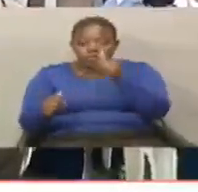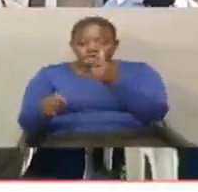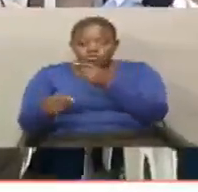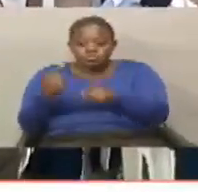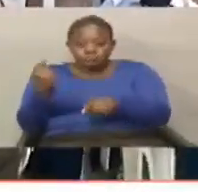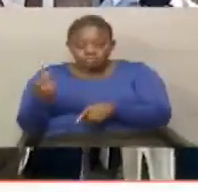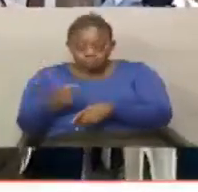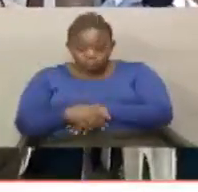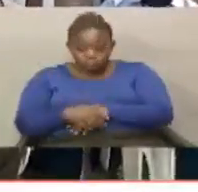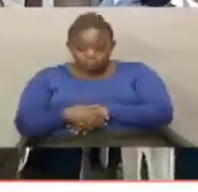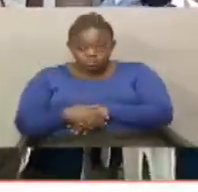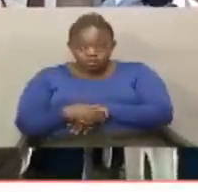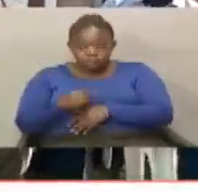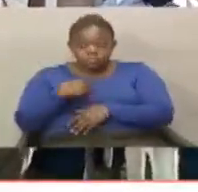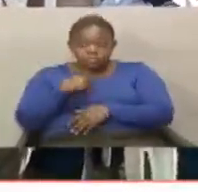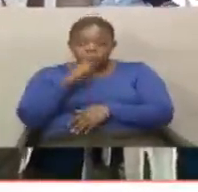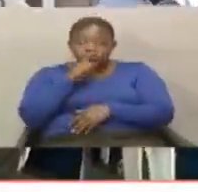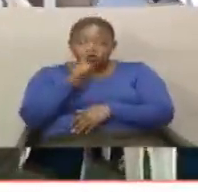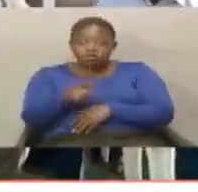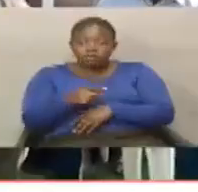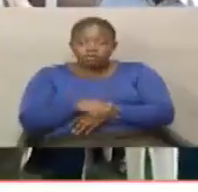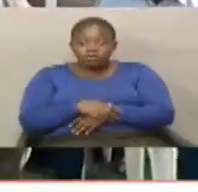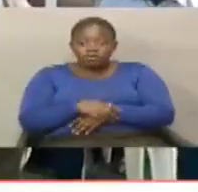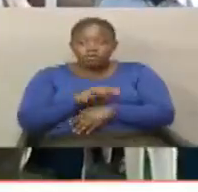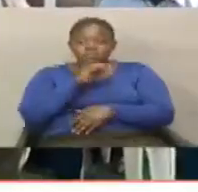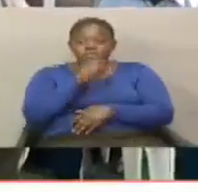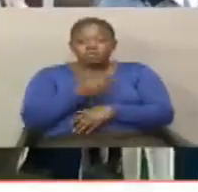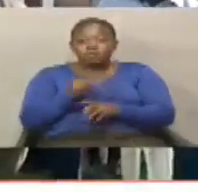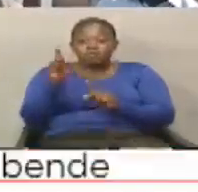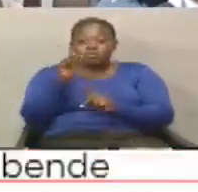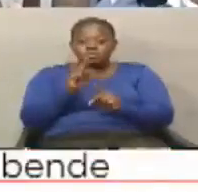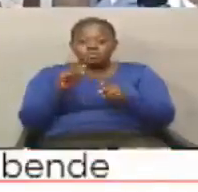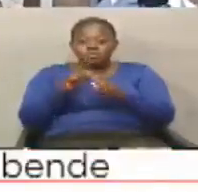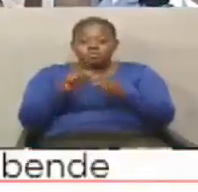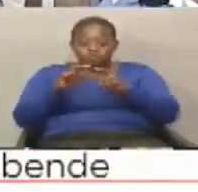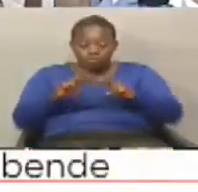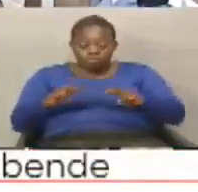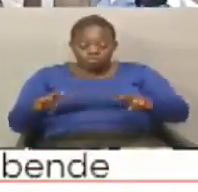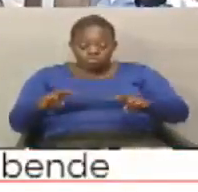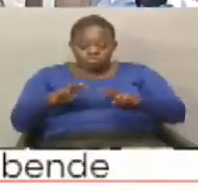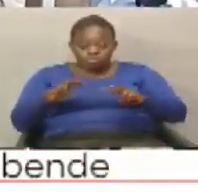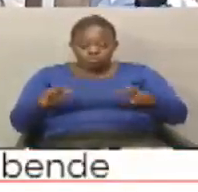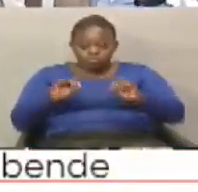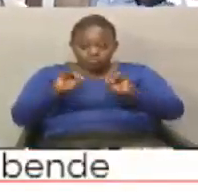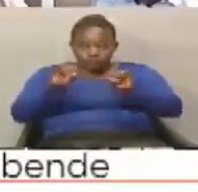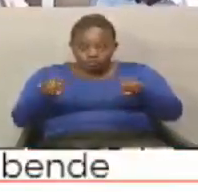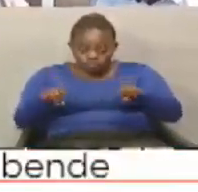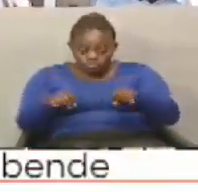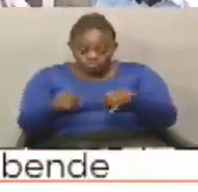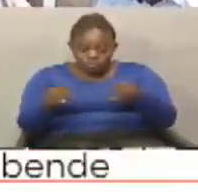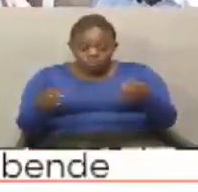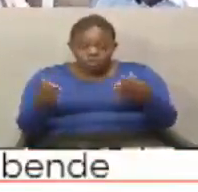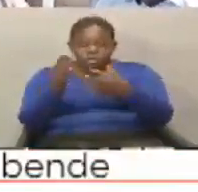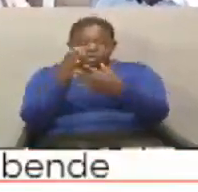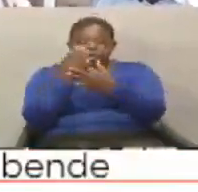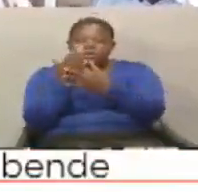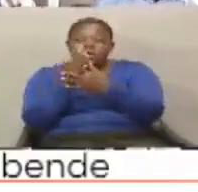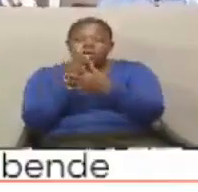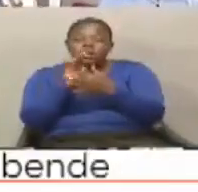Era nalagidde dda abantu baffe abali mu kunoonyereza nti mugezeeko okuziba gaapu